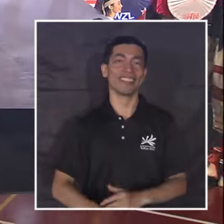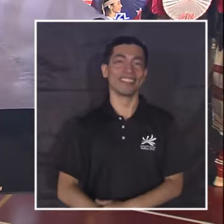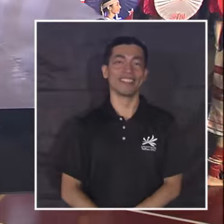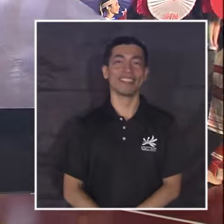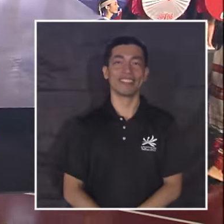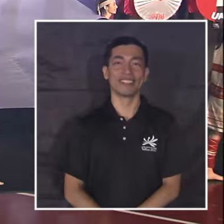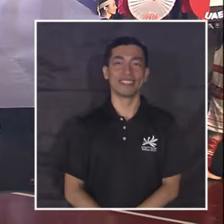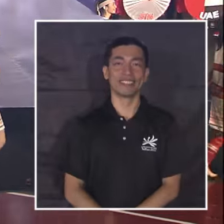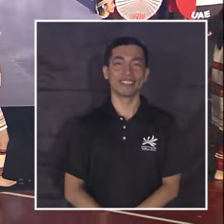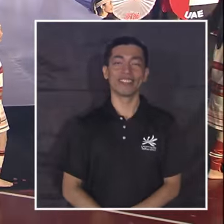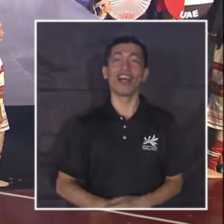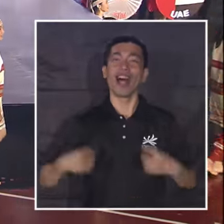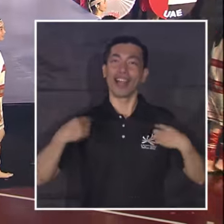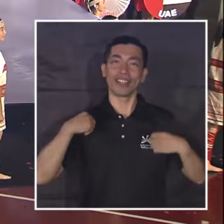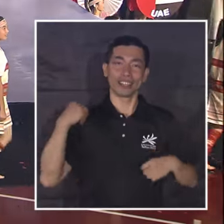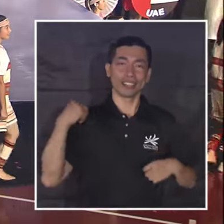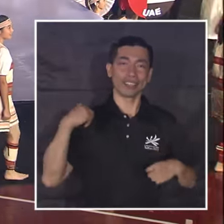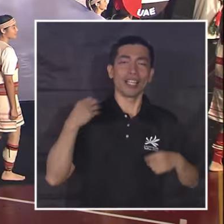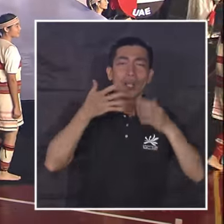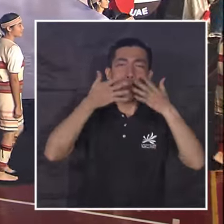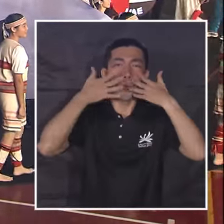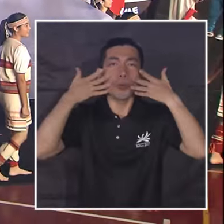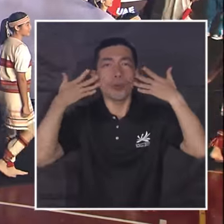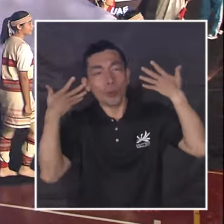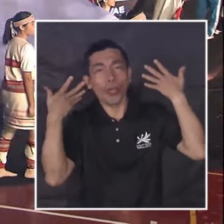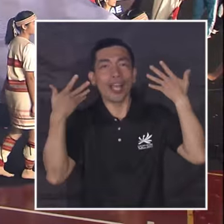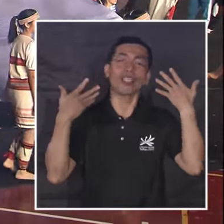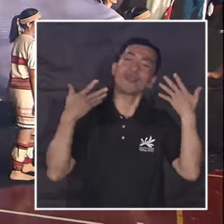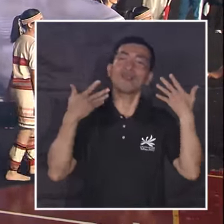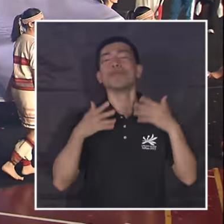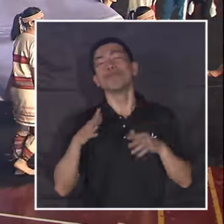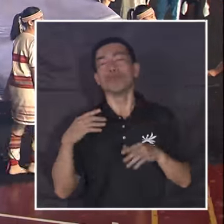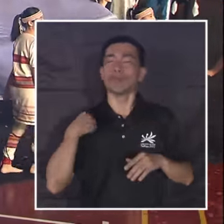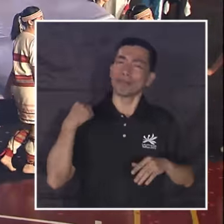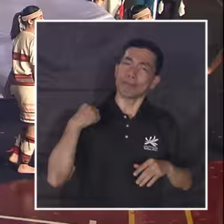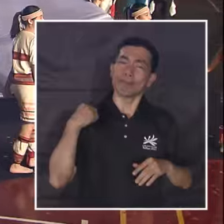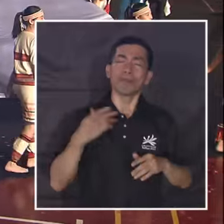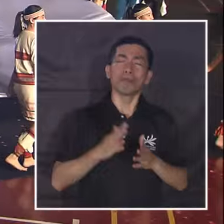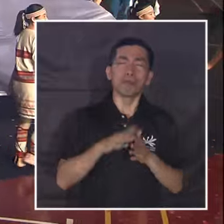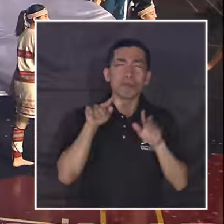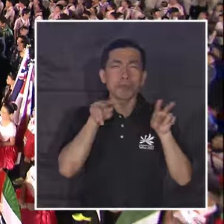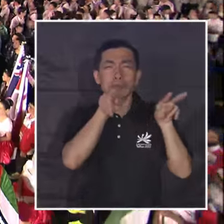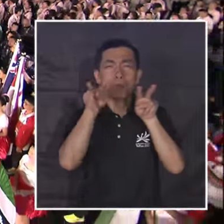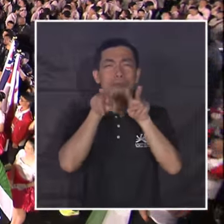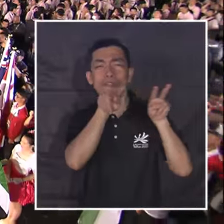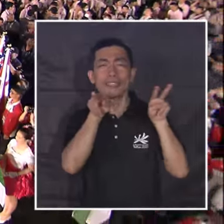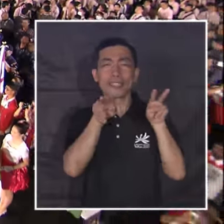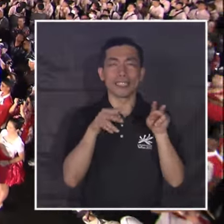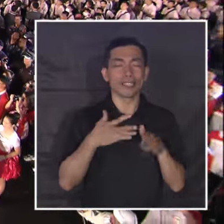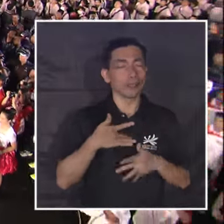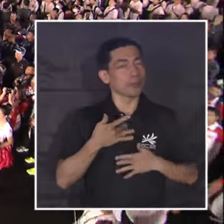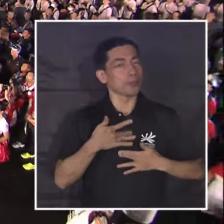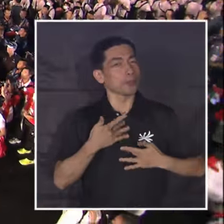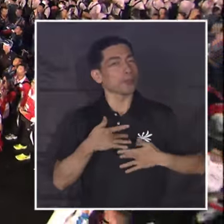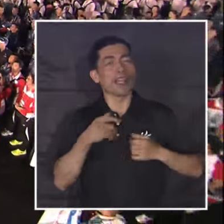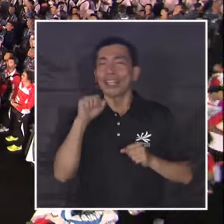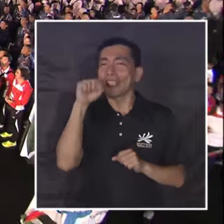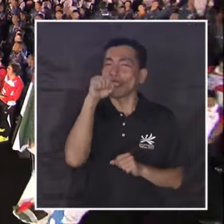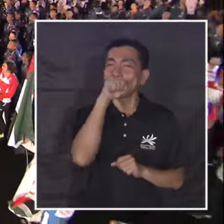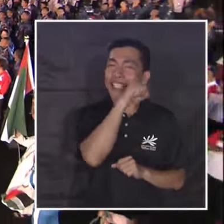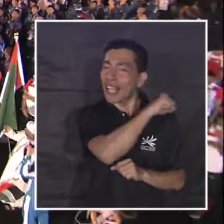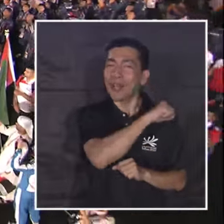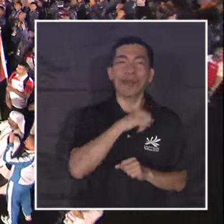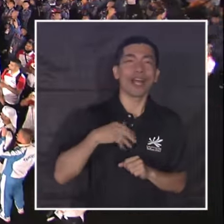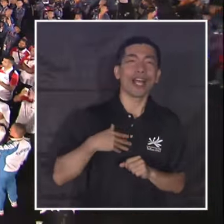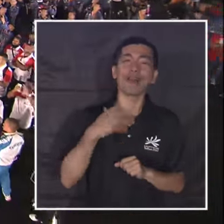身穿原住民服装的亲善大使们展现浓浓的台湾味，期待各国可以感受